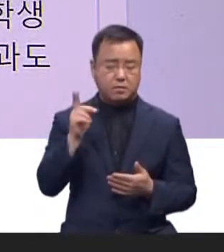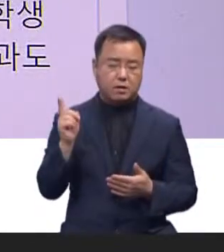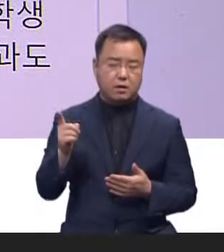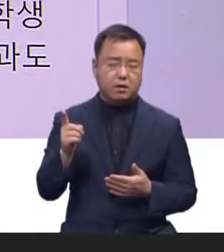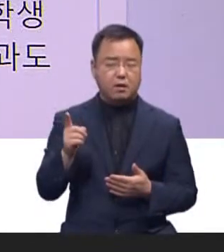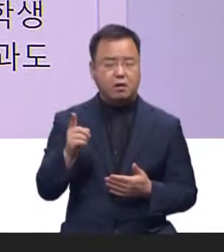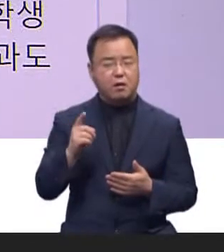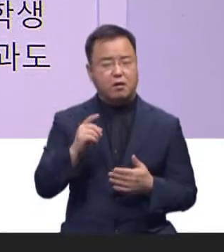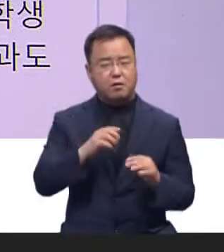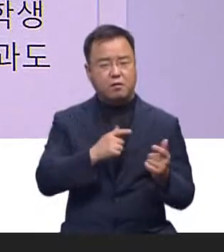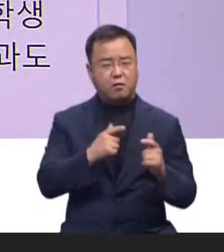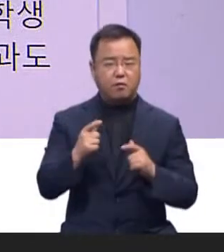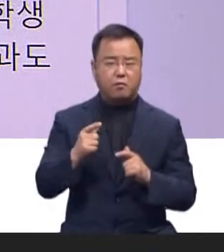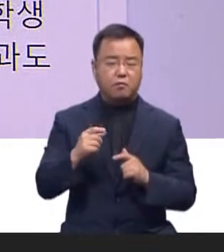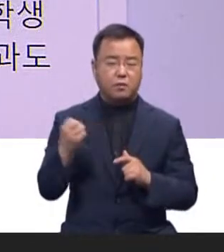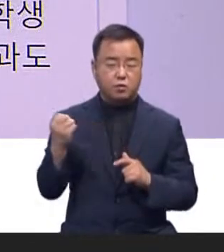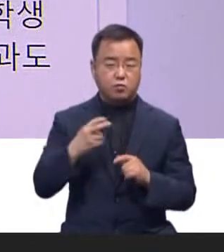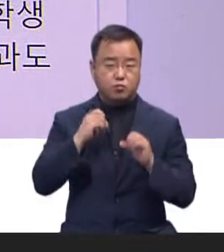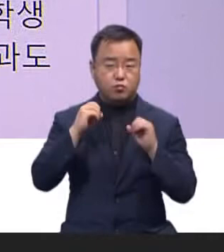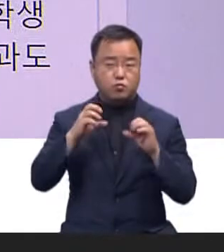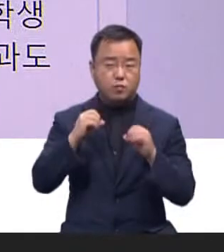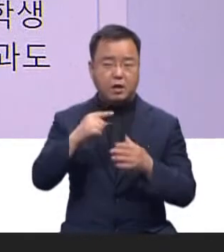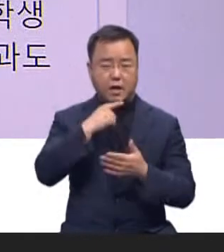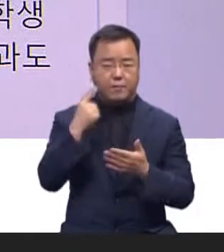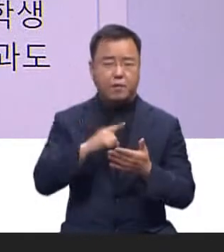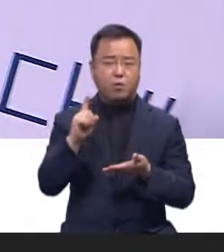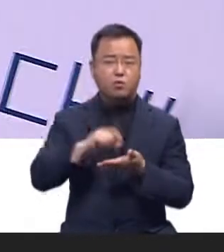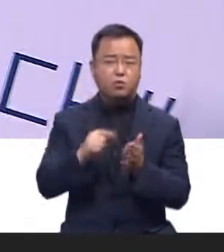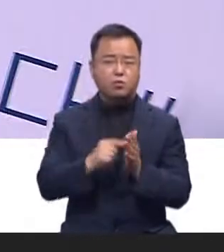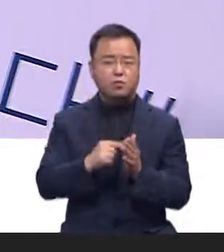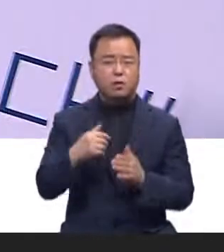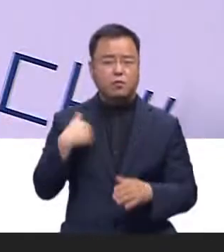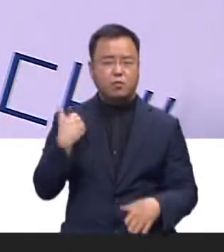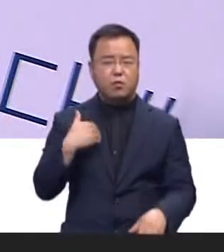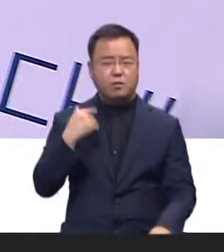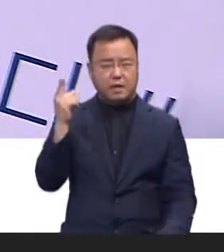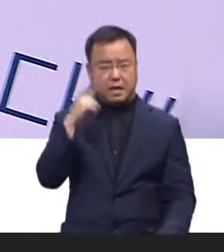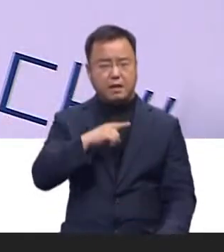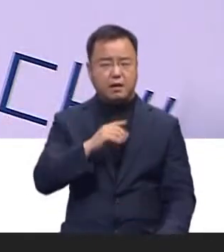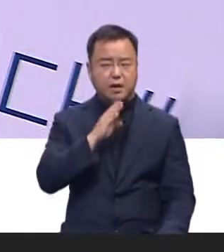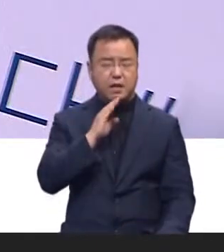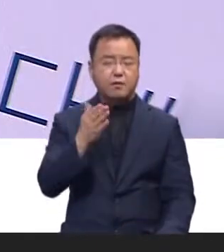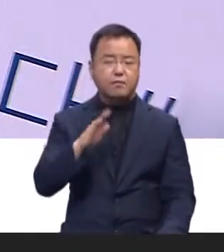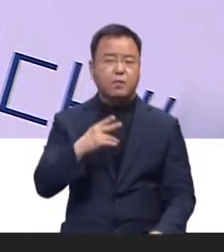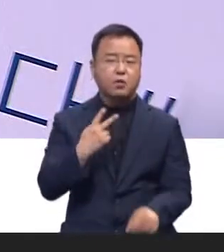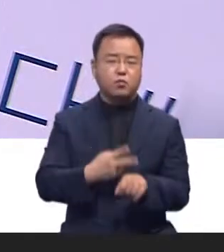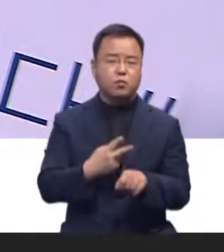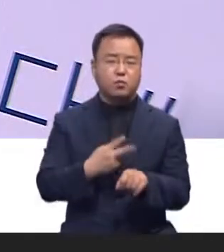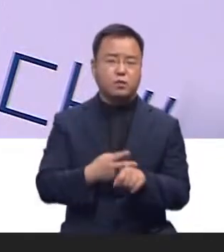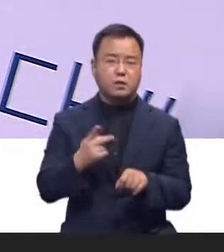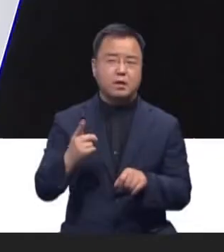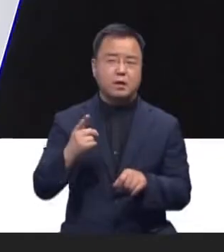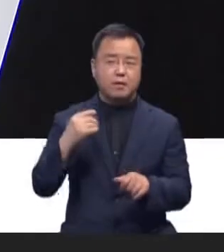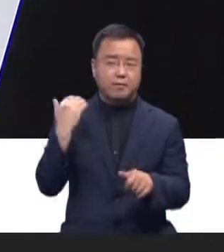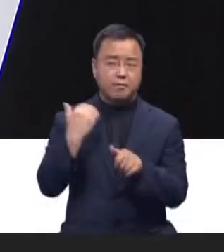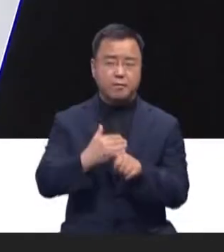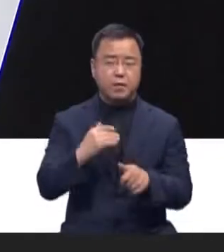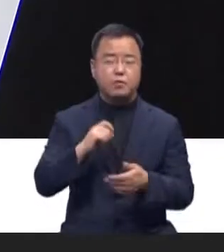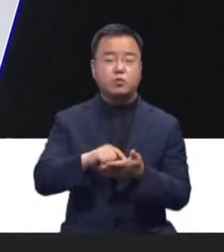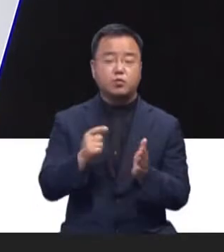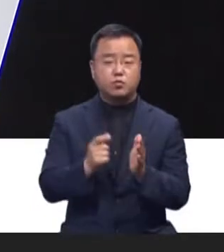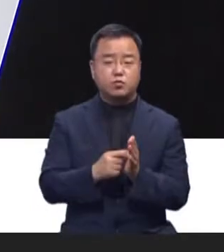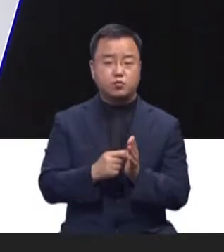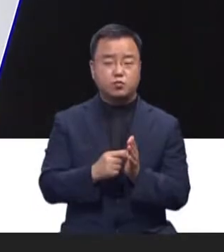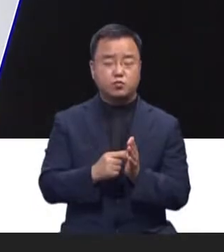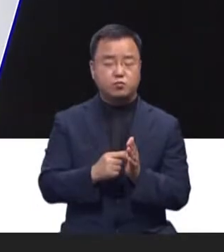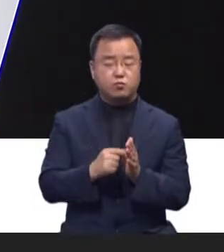어느 정도인지 가늠하기 어려울 만큼 애초에 압수수색을 했어야 하는 불안이 되게 큰데요. 그 네. 교사가 파면 처분에 대한 소청 심사를 준비한다고